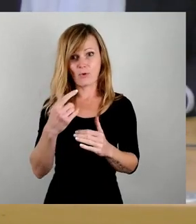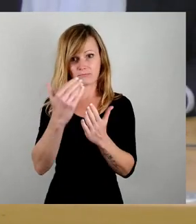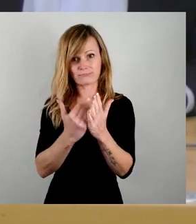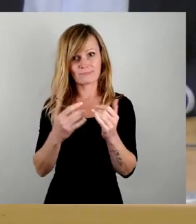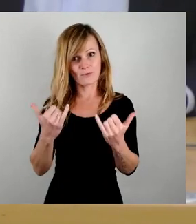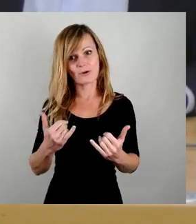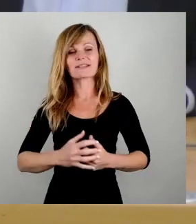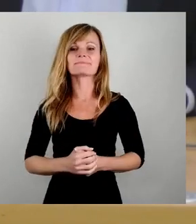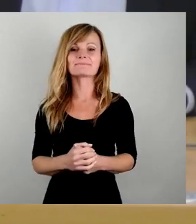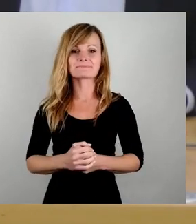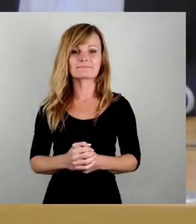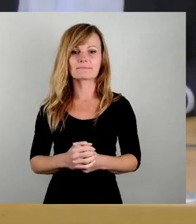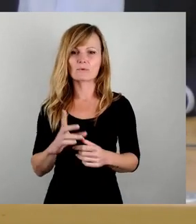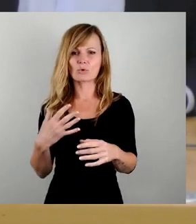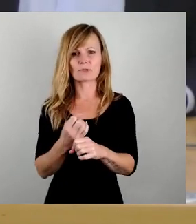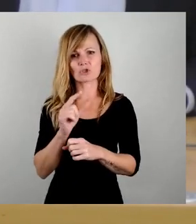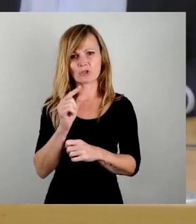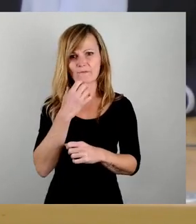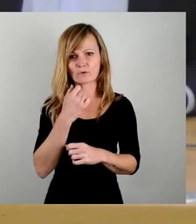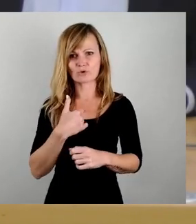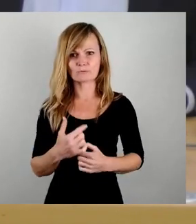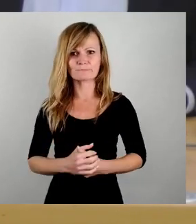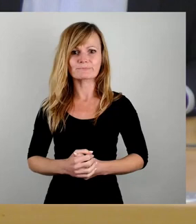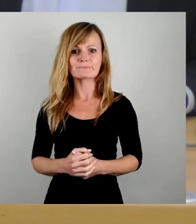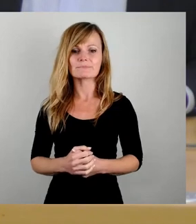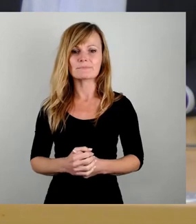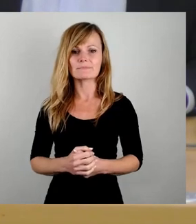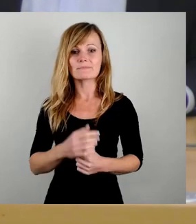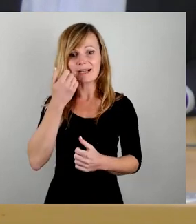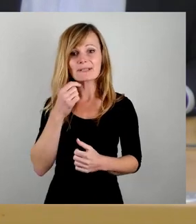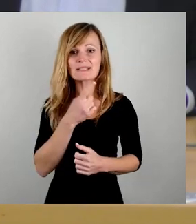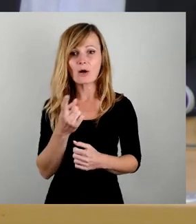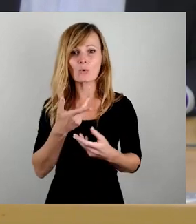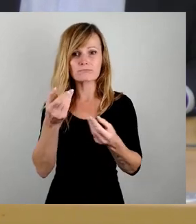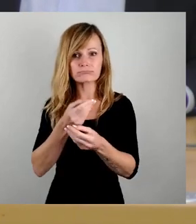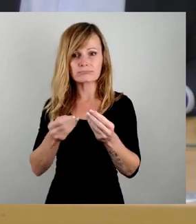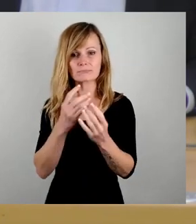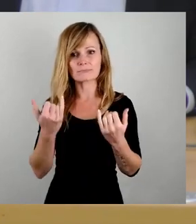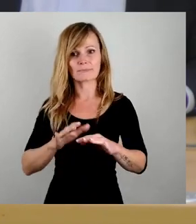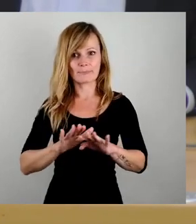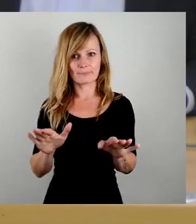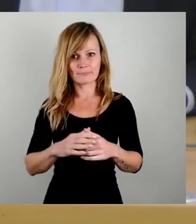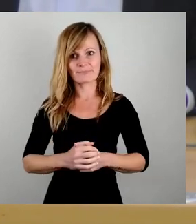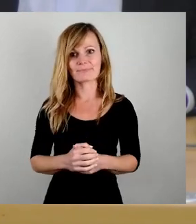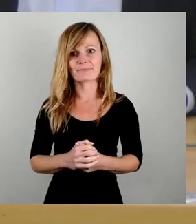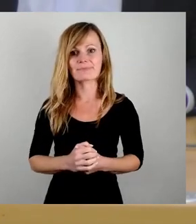und wollen auch noch ein bisschen was schaffen. Bitte auch die Gespräche einzustellen.